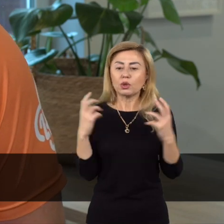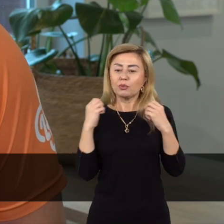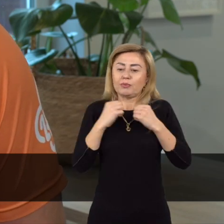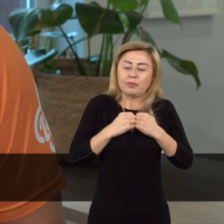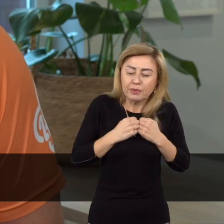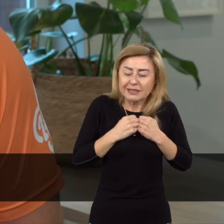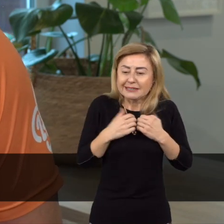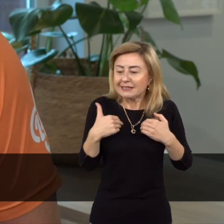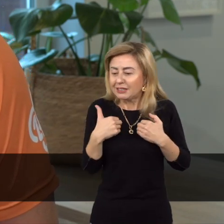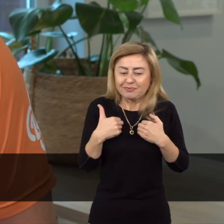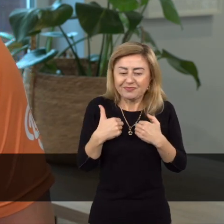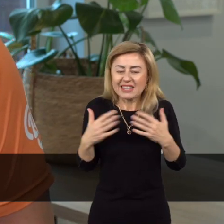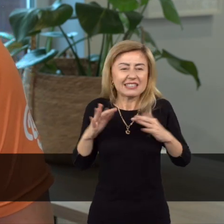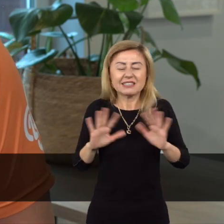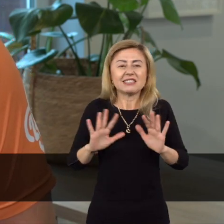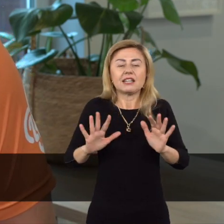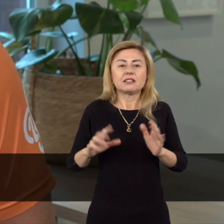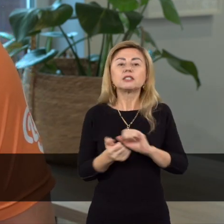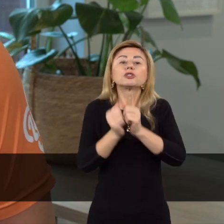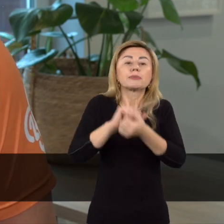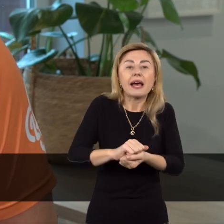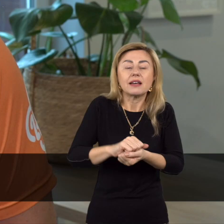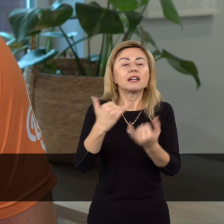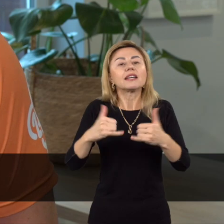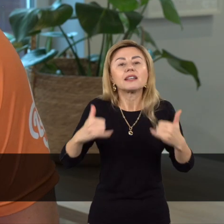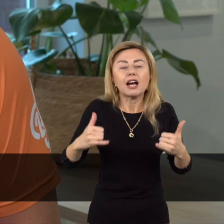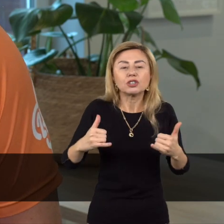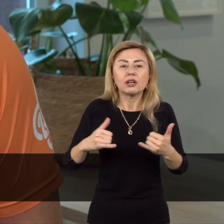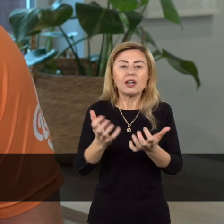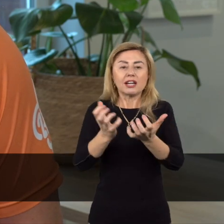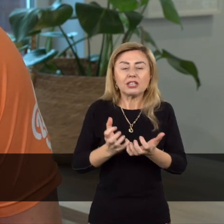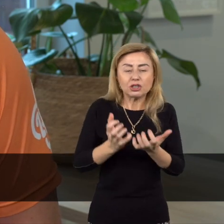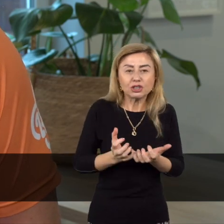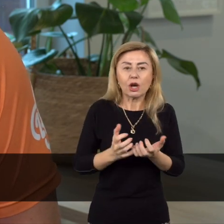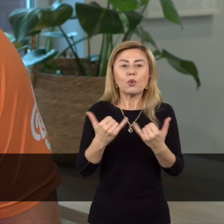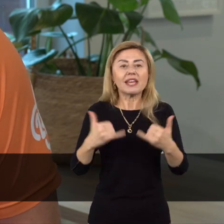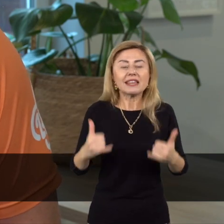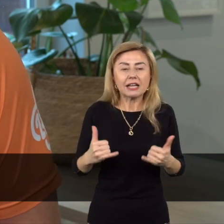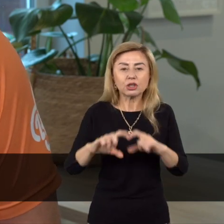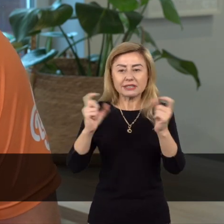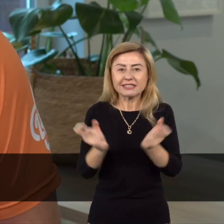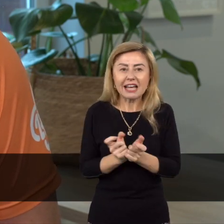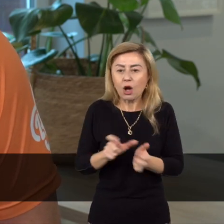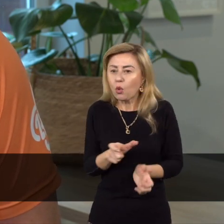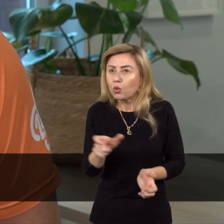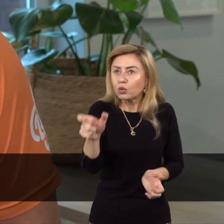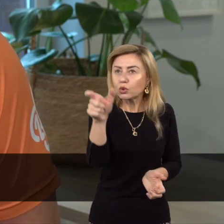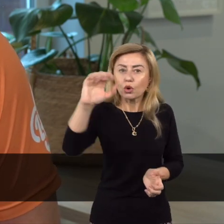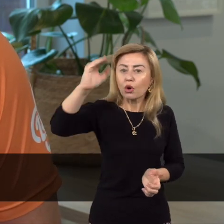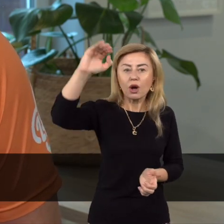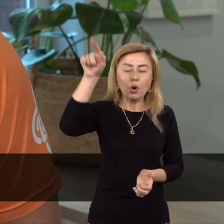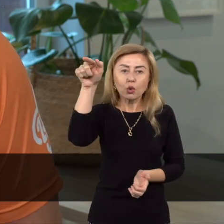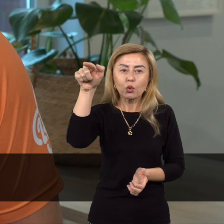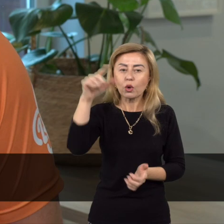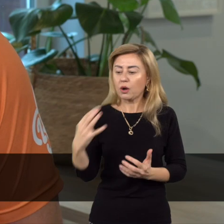go na plecach, to było dla niego tak nieznośne i tak trudne do wytrzymania, że on wyszedł z tego nosidełka i całą drogę na szczyt